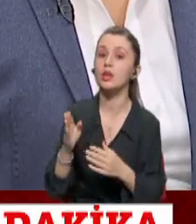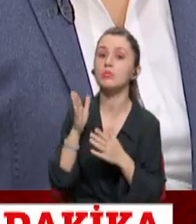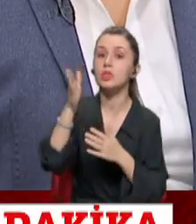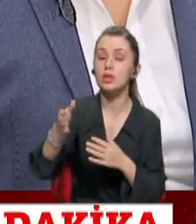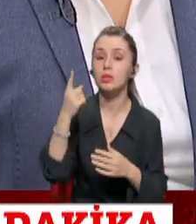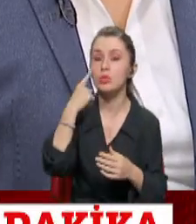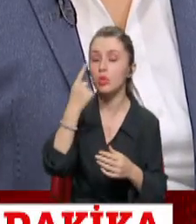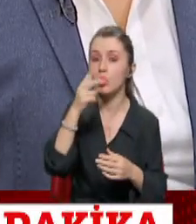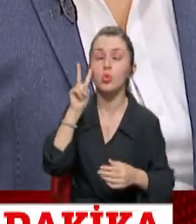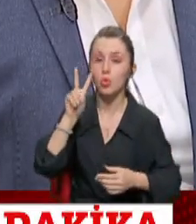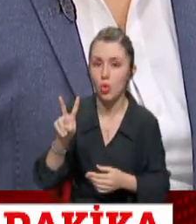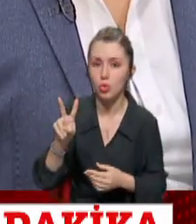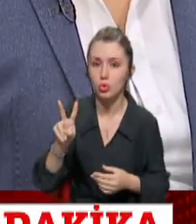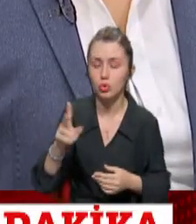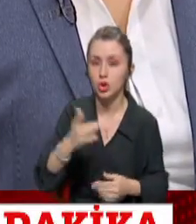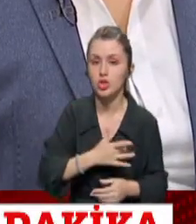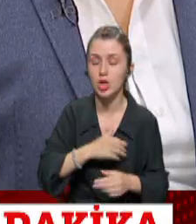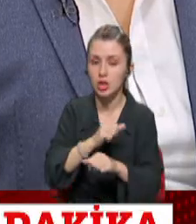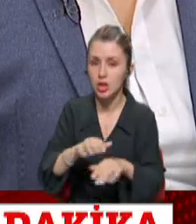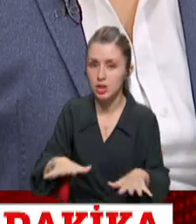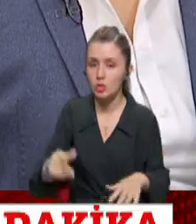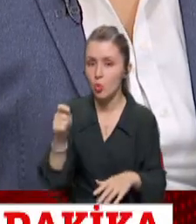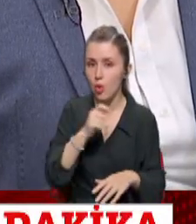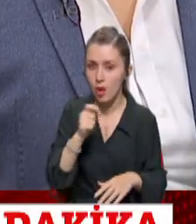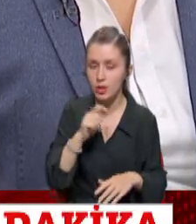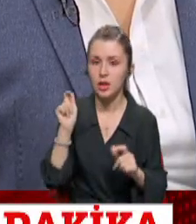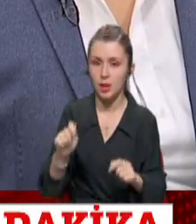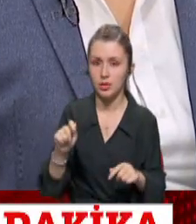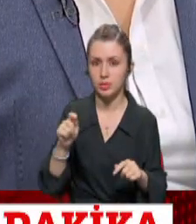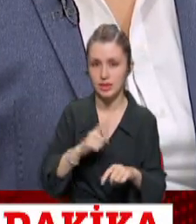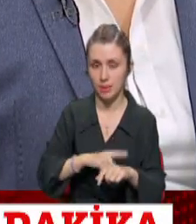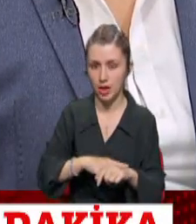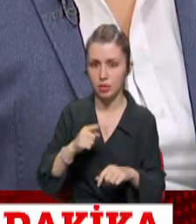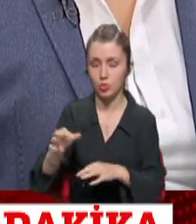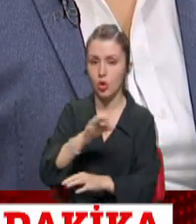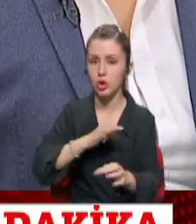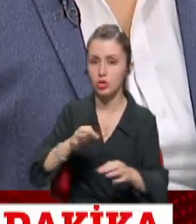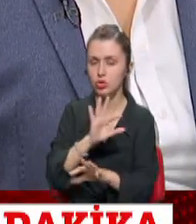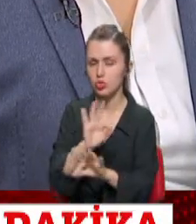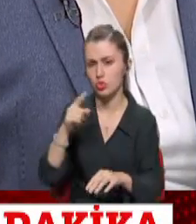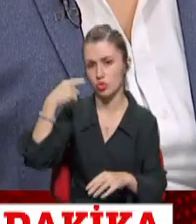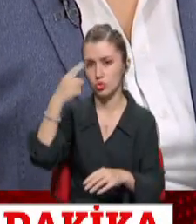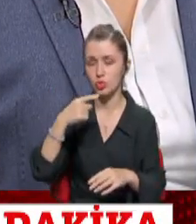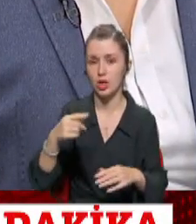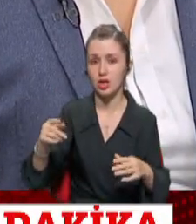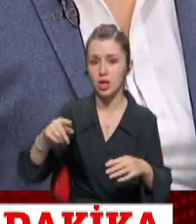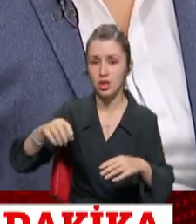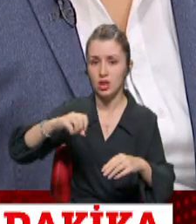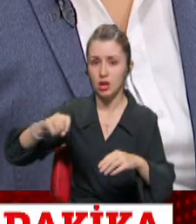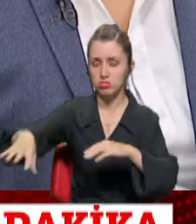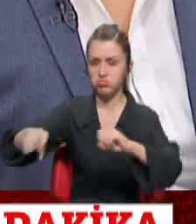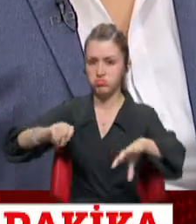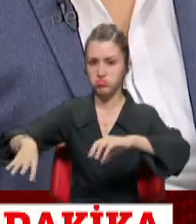biz gözlerimizle şahit olduk canlı yayınlarımızda, muhabirlerimizle yaptığımızda. Bu koordinasyonsuzluk yüzünden yerlerde